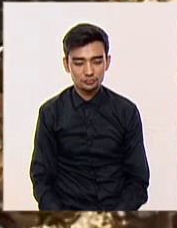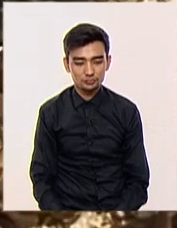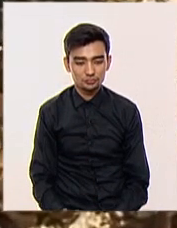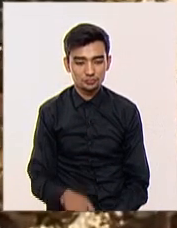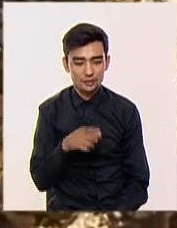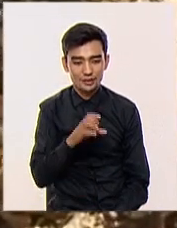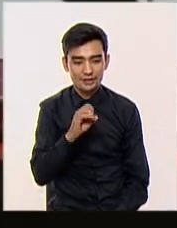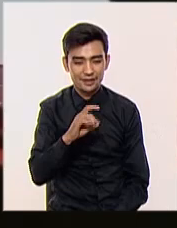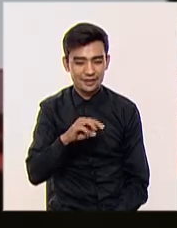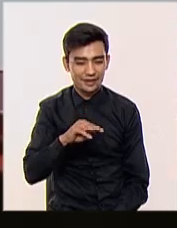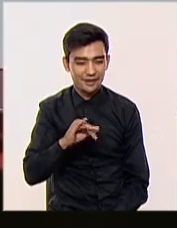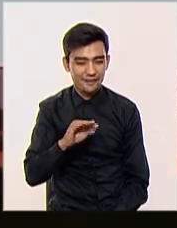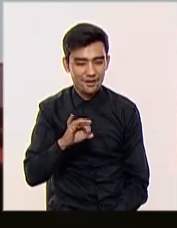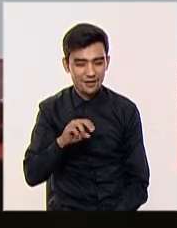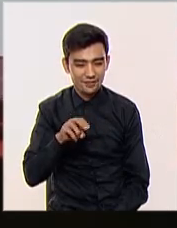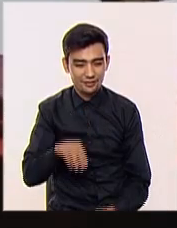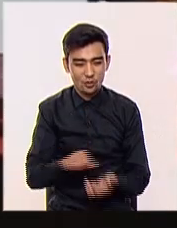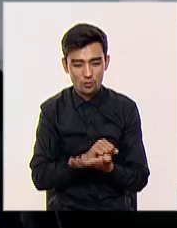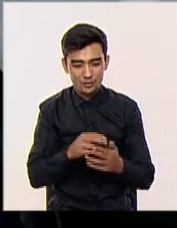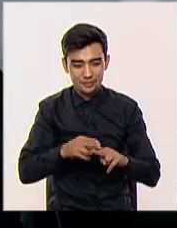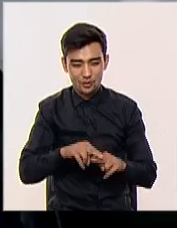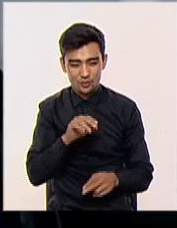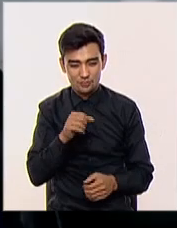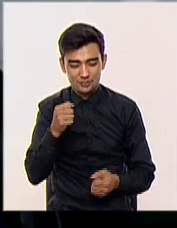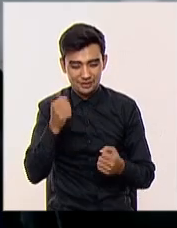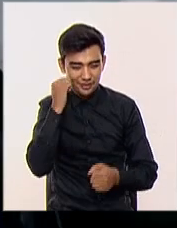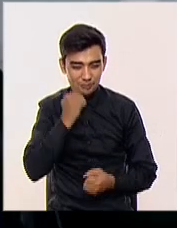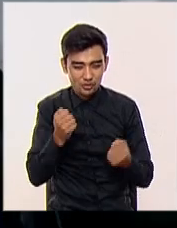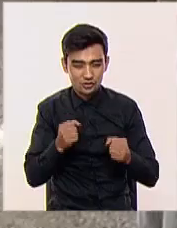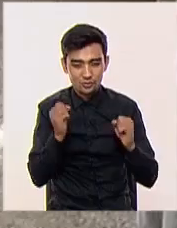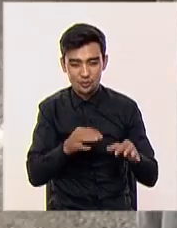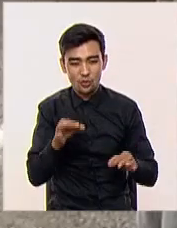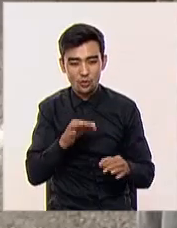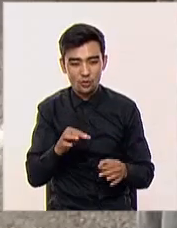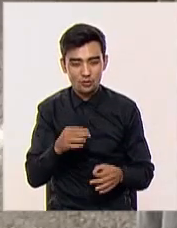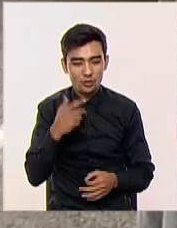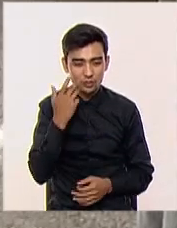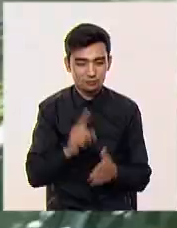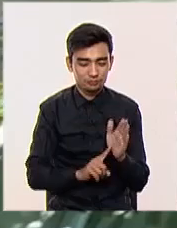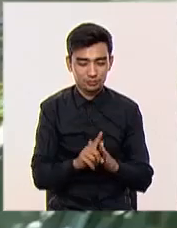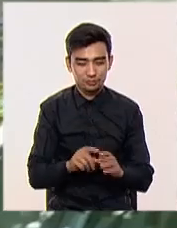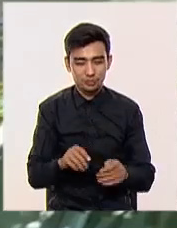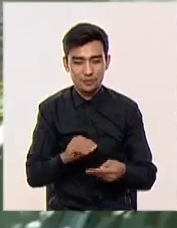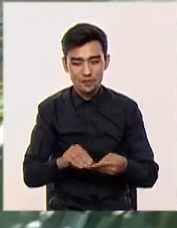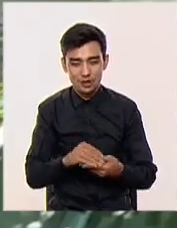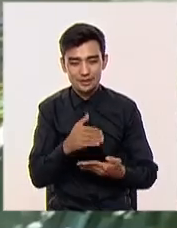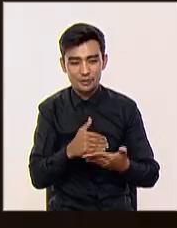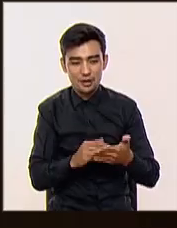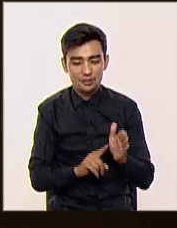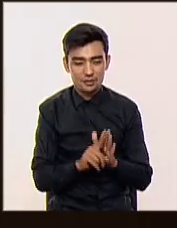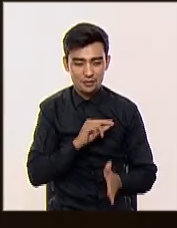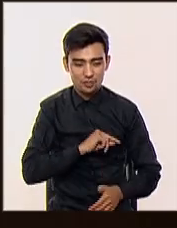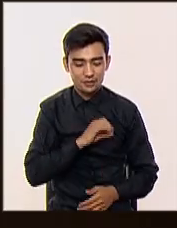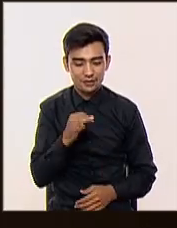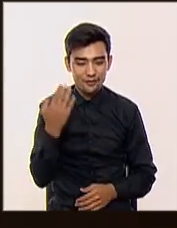Скидочные сертификаты за утилизацию автомобилей. Мы с январем месяца все двери стучим. Когда вновь запустят систему? Ранее такие